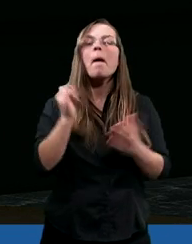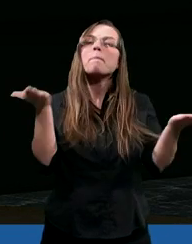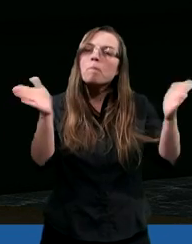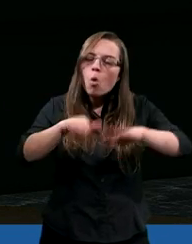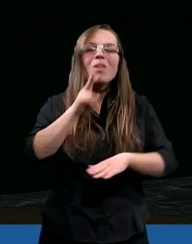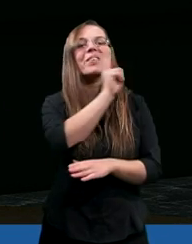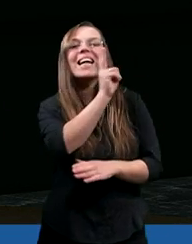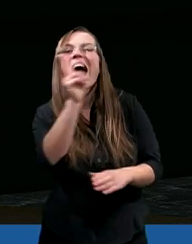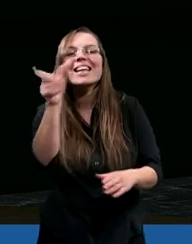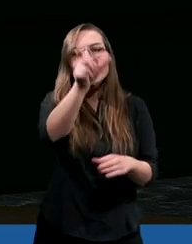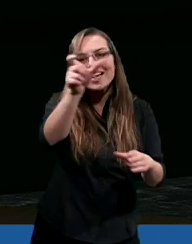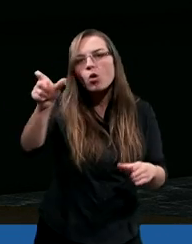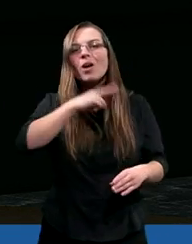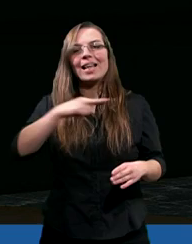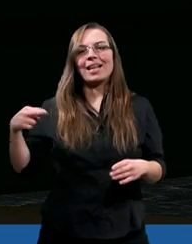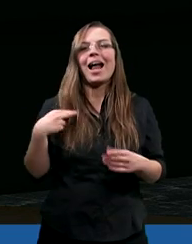Błogosław każdego z nas.